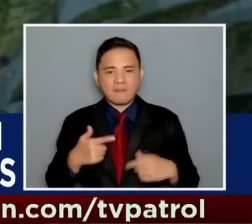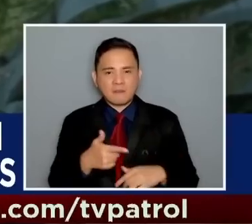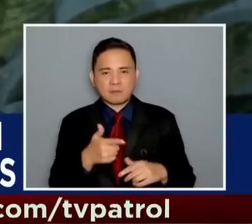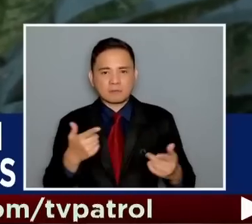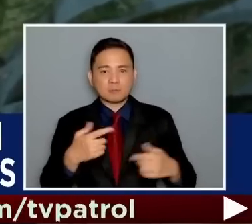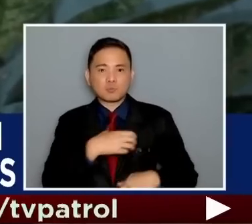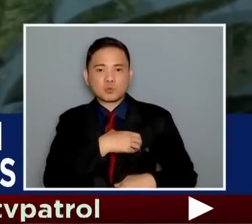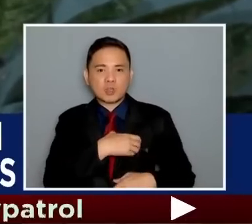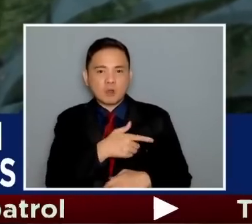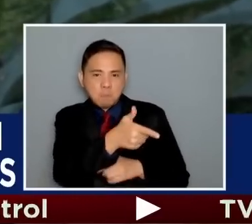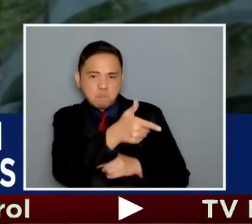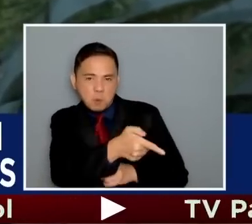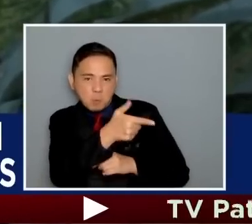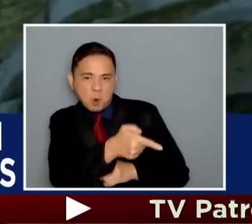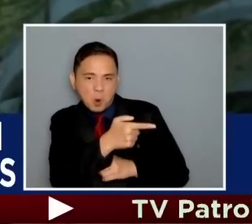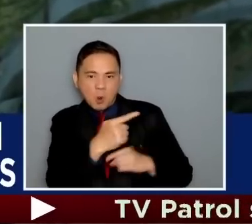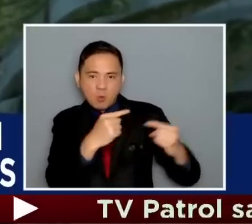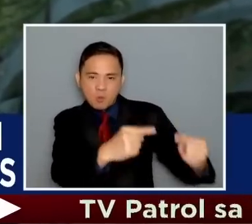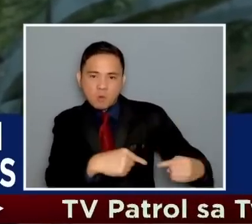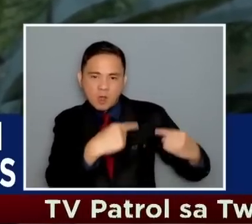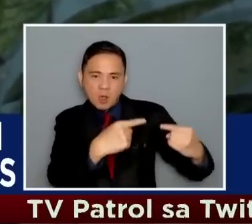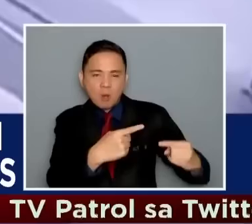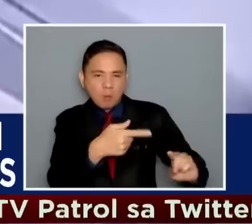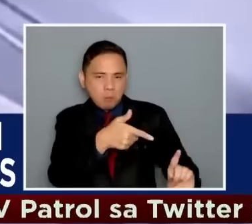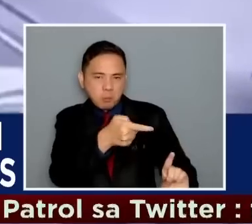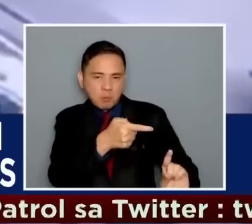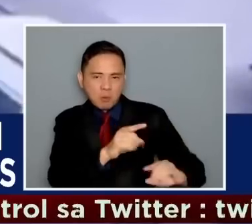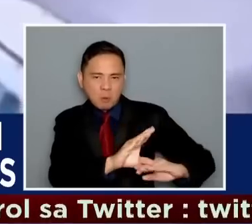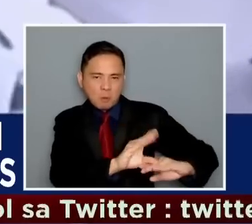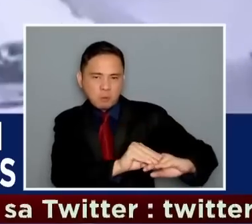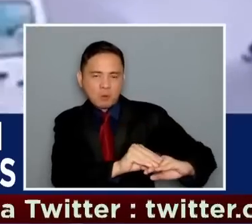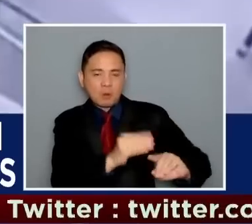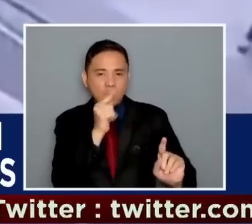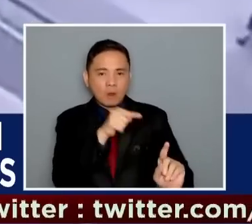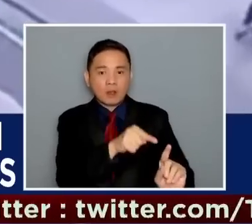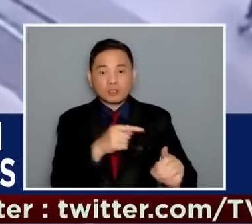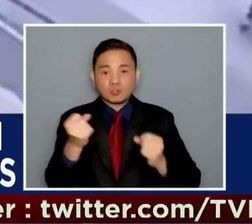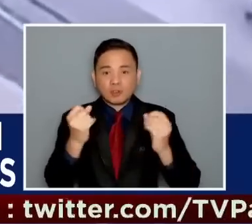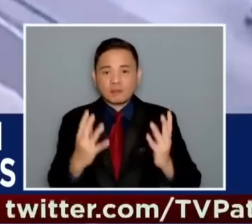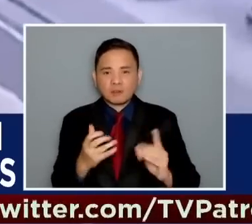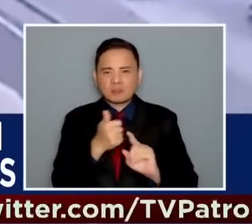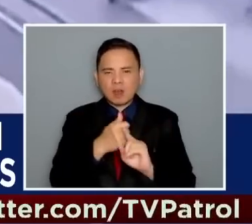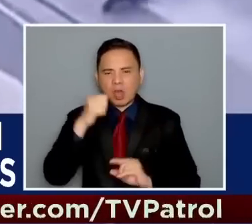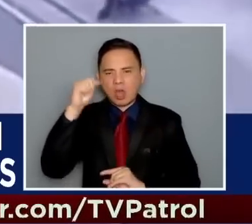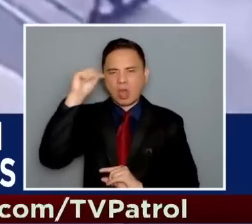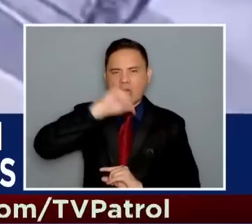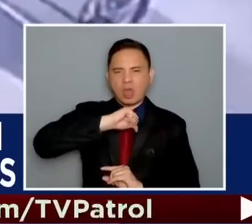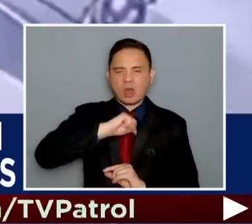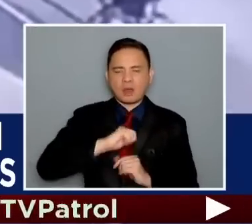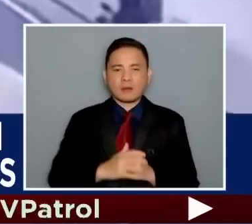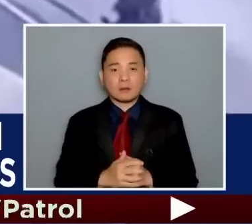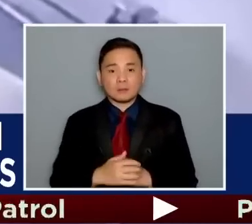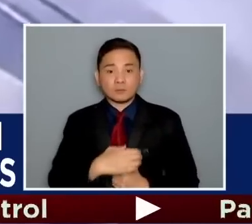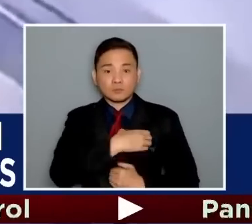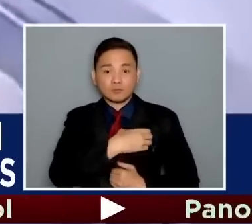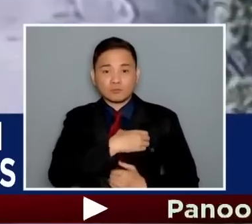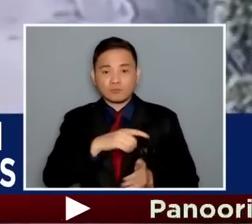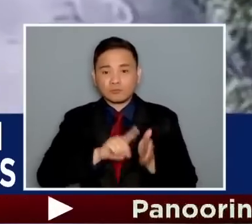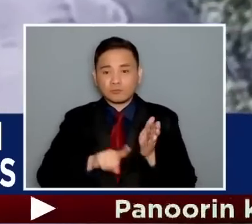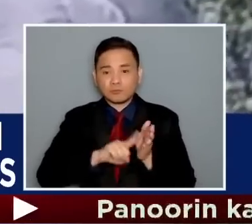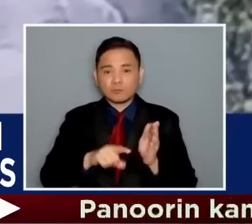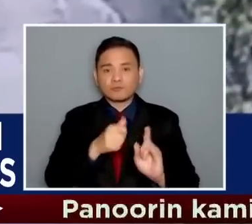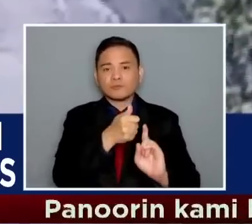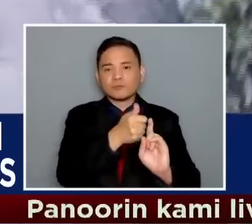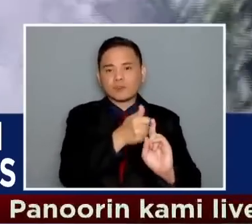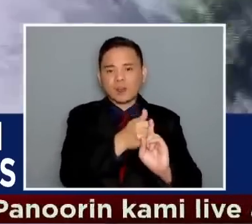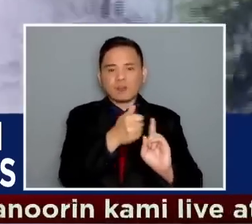huminto yung sasakyan. Kasi lasing po yung nagda-drive. Sa investigasyon ng polis, galing ang driver sa